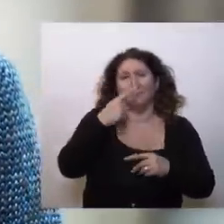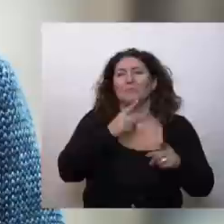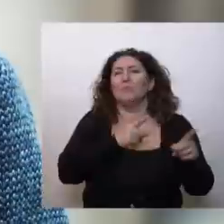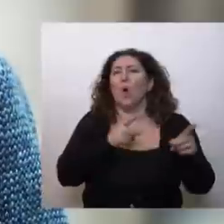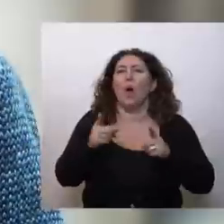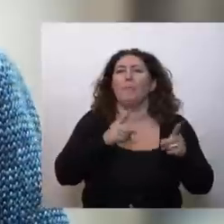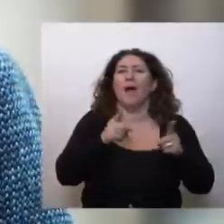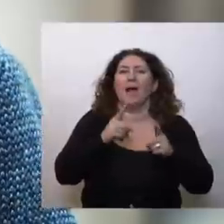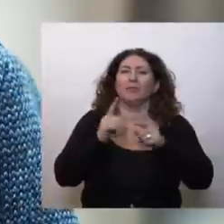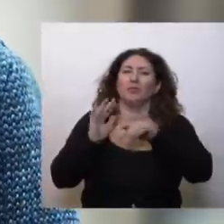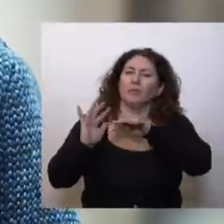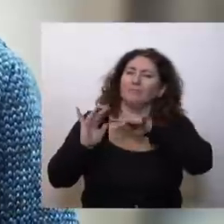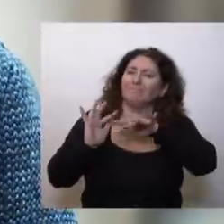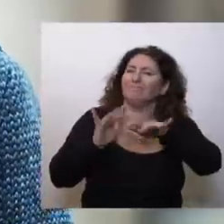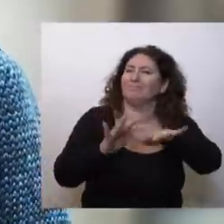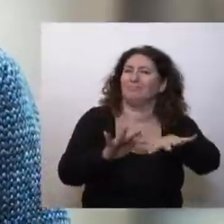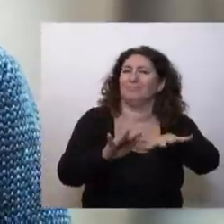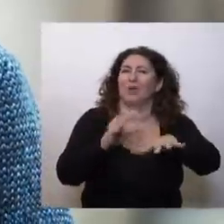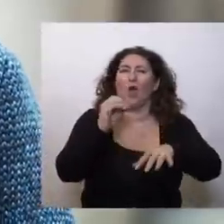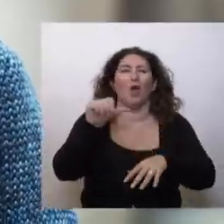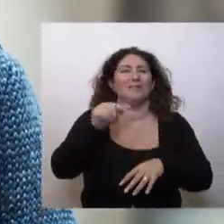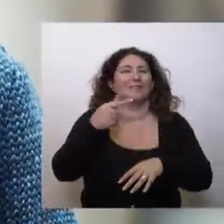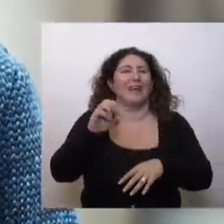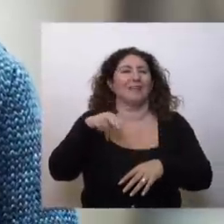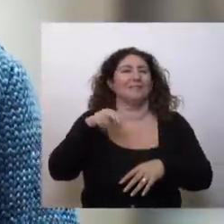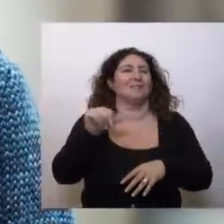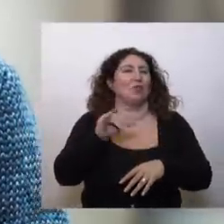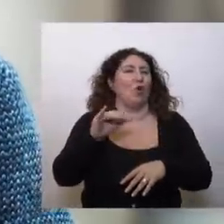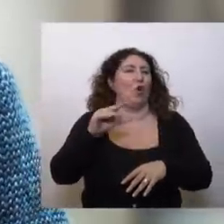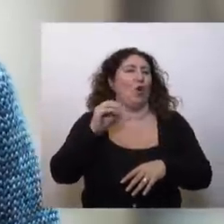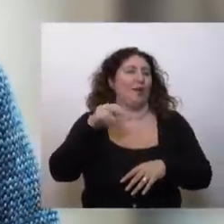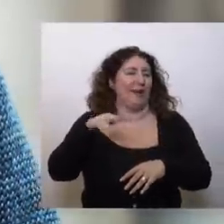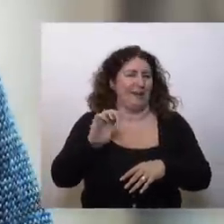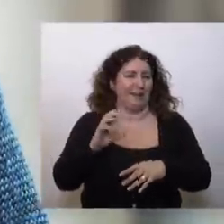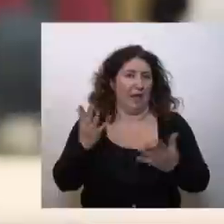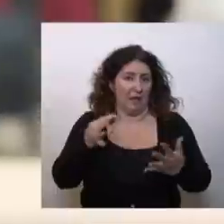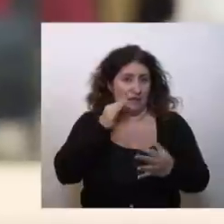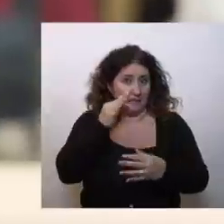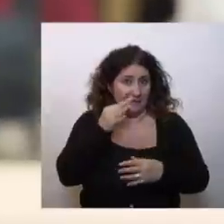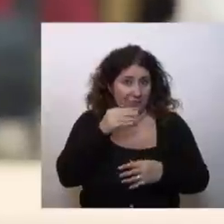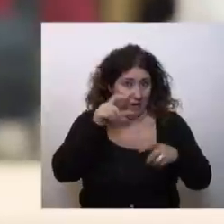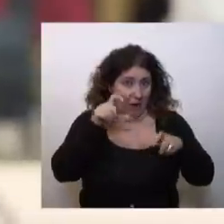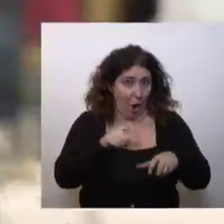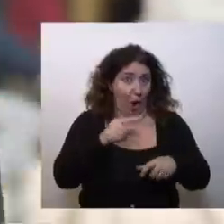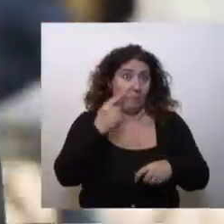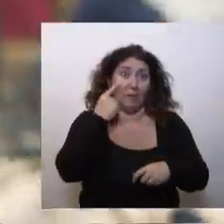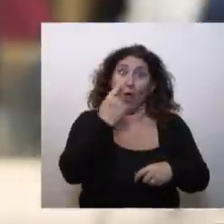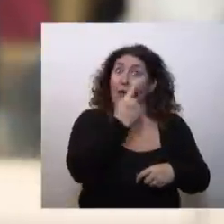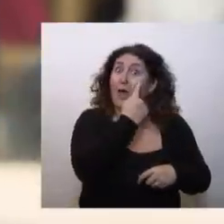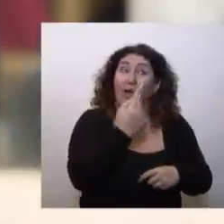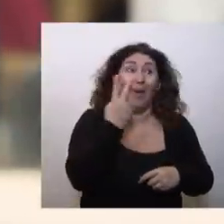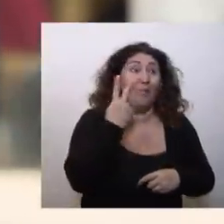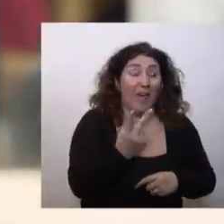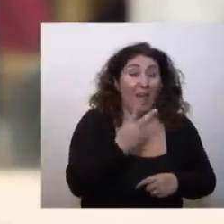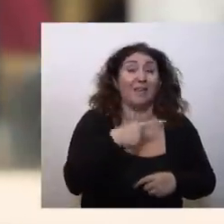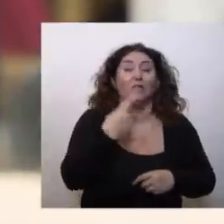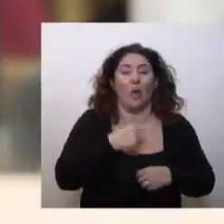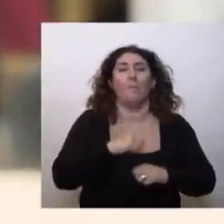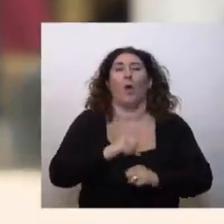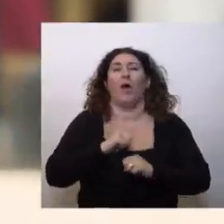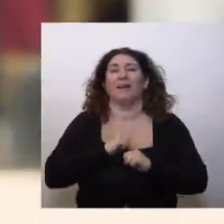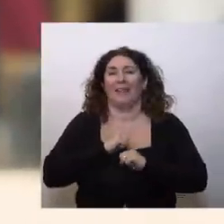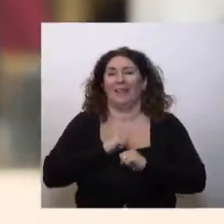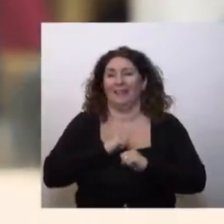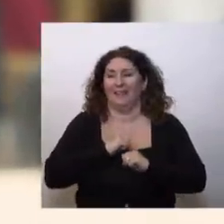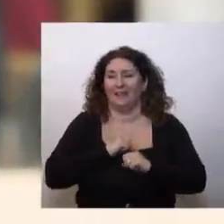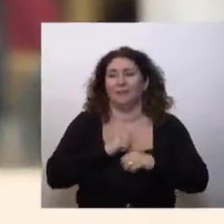del vedere. Ma allora, Don Roberto, è necessario vedere per credere? Sì, il rapporto con la